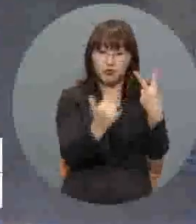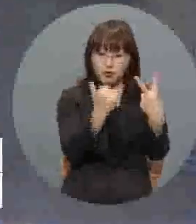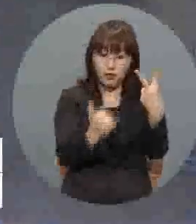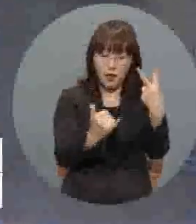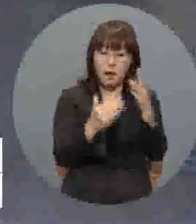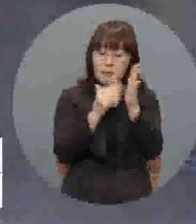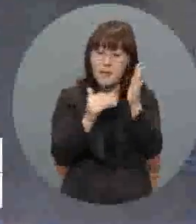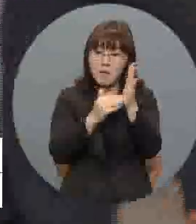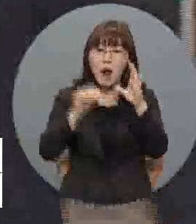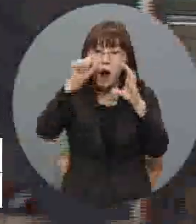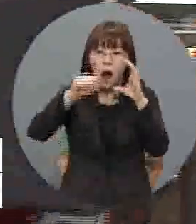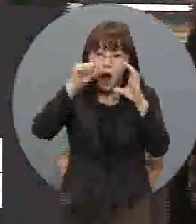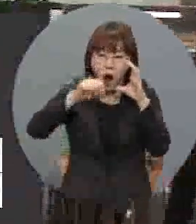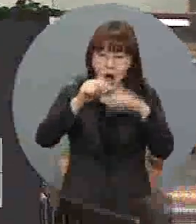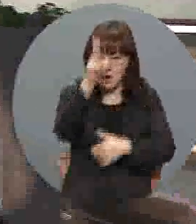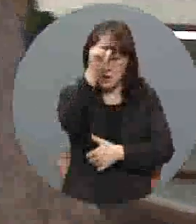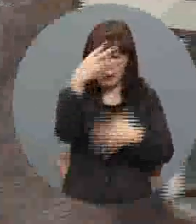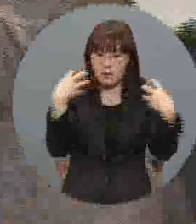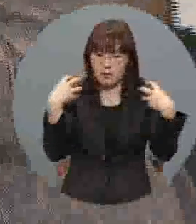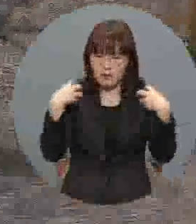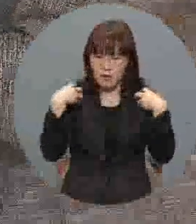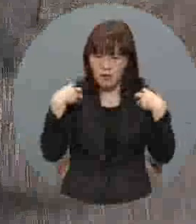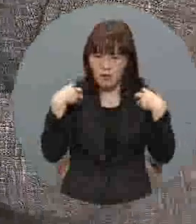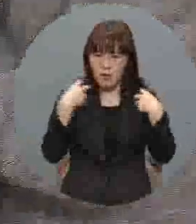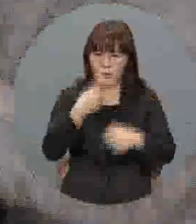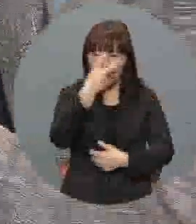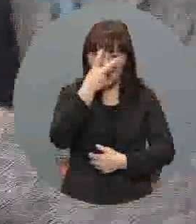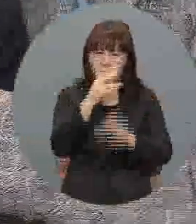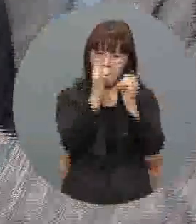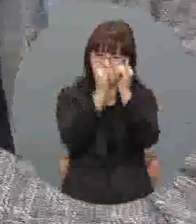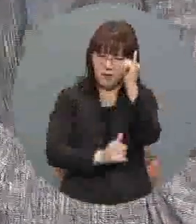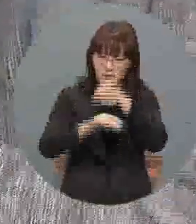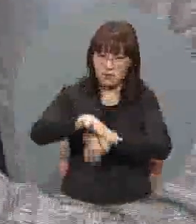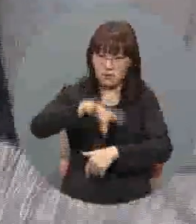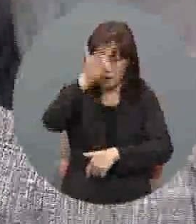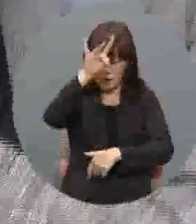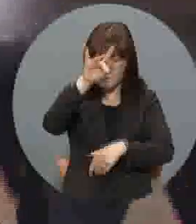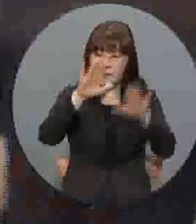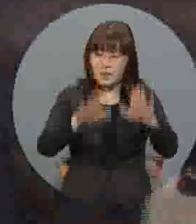비밀 누설 혐의로 경찰청 수사를 받는 이례적 상황이 벌어진